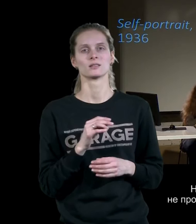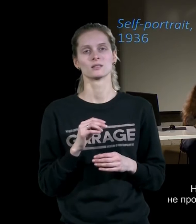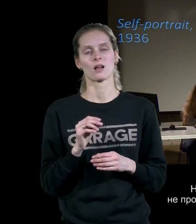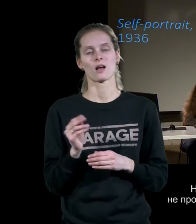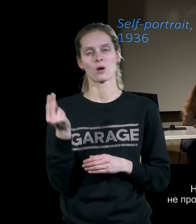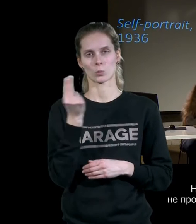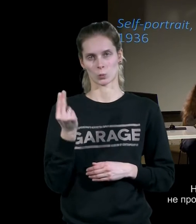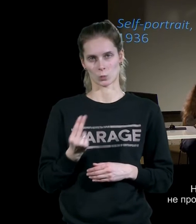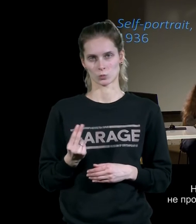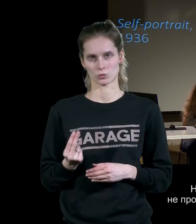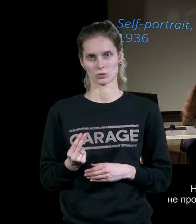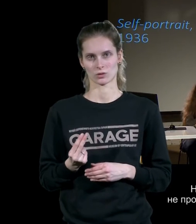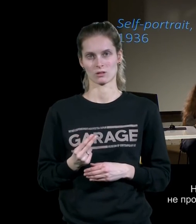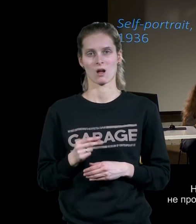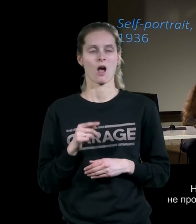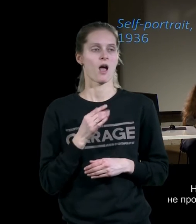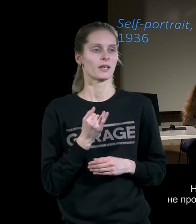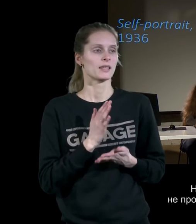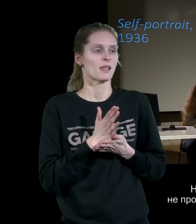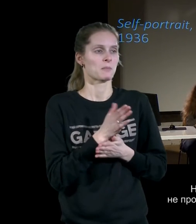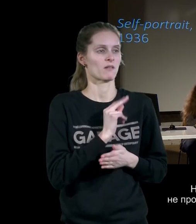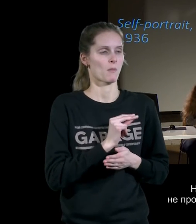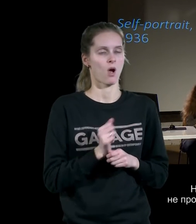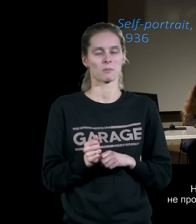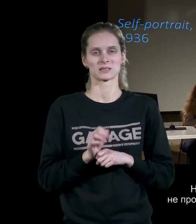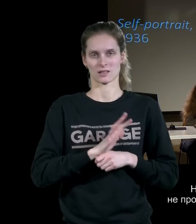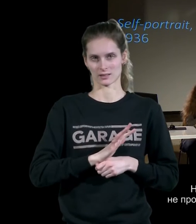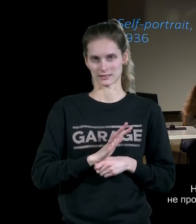такого абстракциониста, который не проходил бы